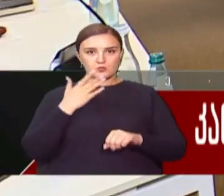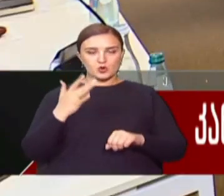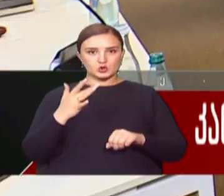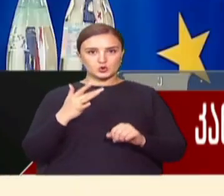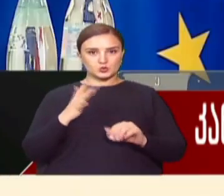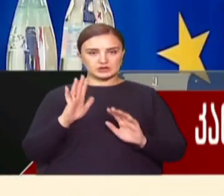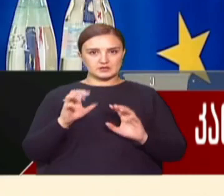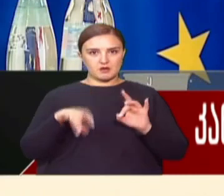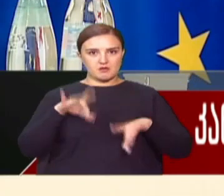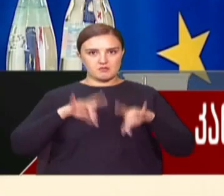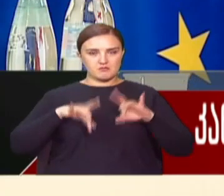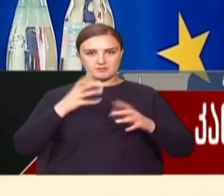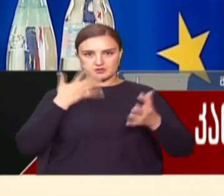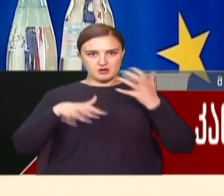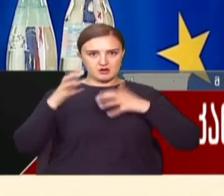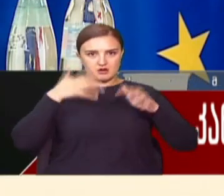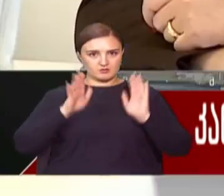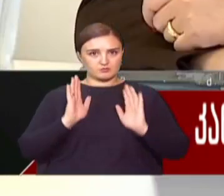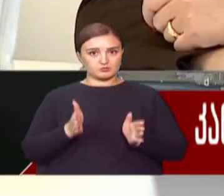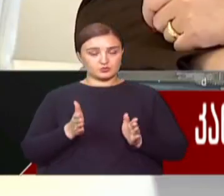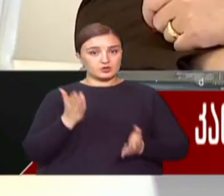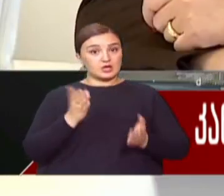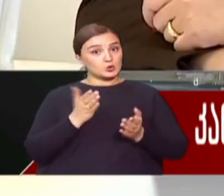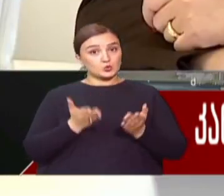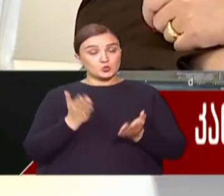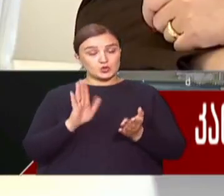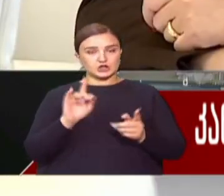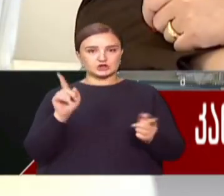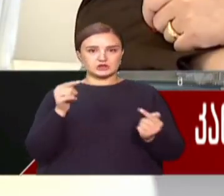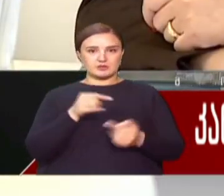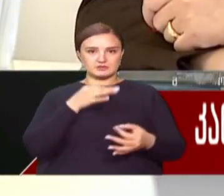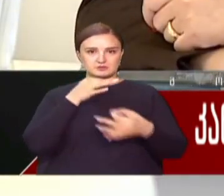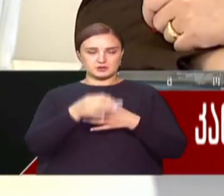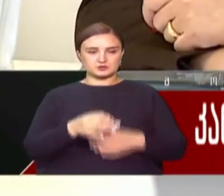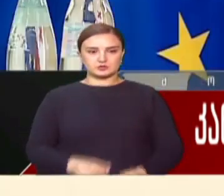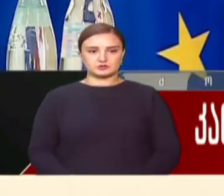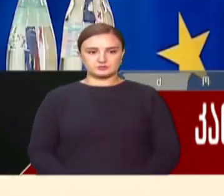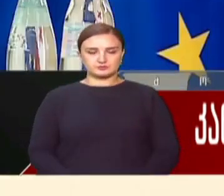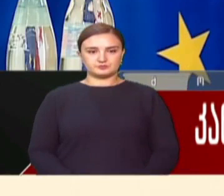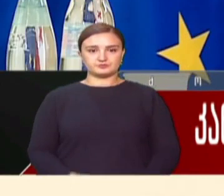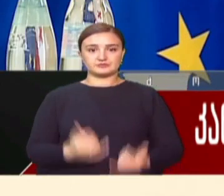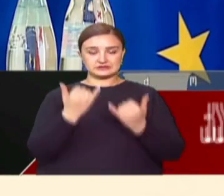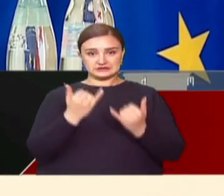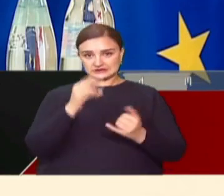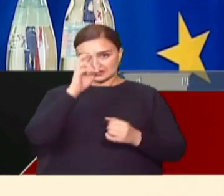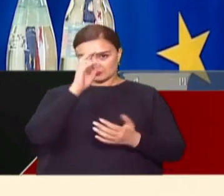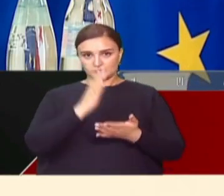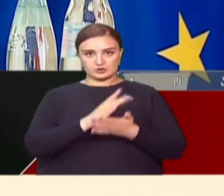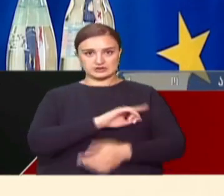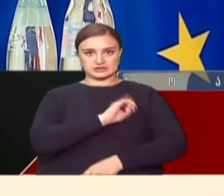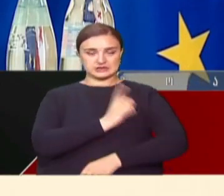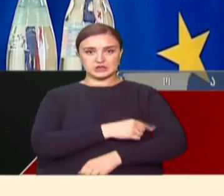სიცხისკენ მიდრეკილი. თუმცა მთავრობის მეთაურის მტკიცებით შესაბამის სიპასუხით. Რომ სახელმწიფო დღეს არის ძლიერი და